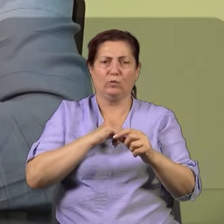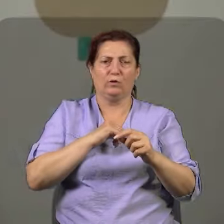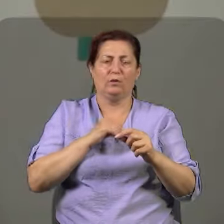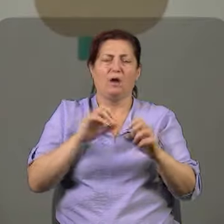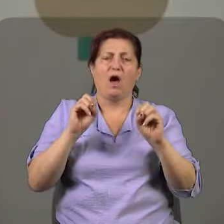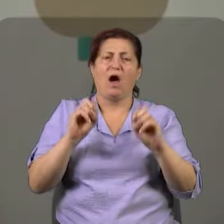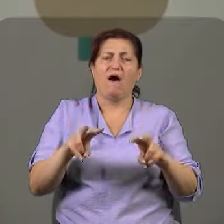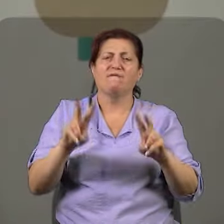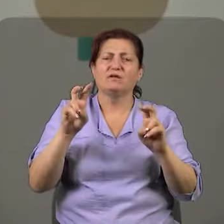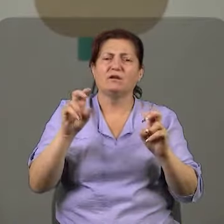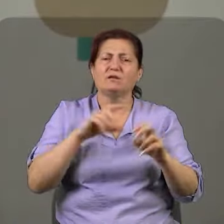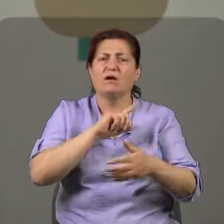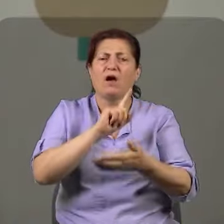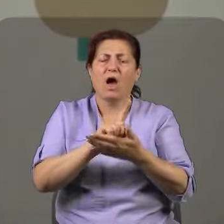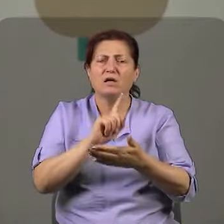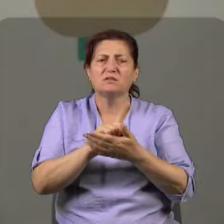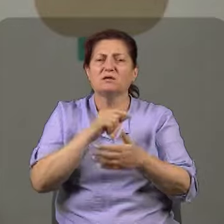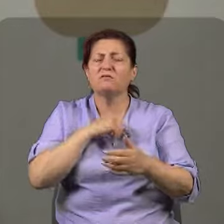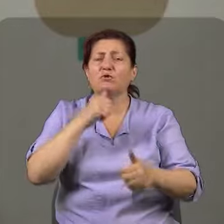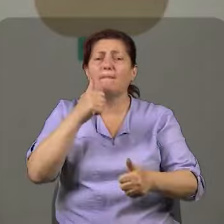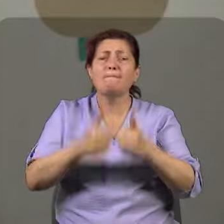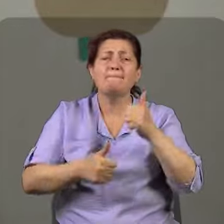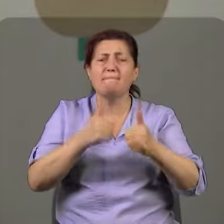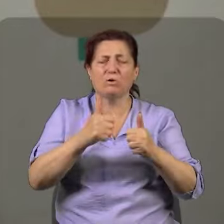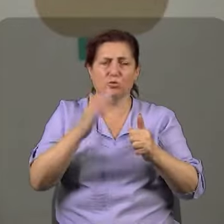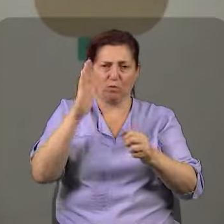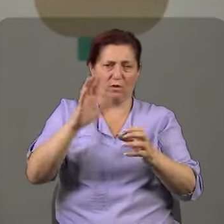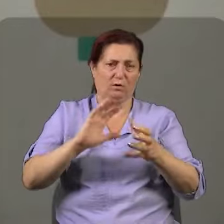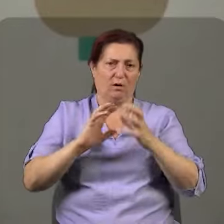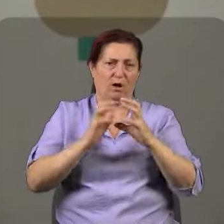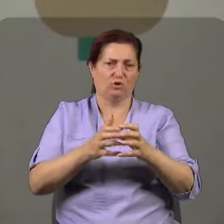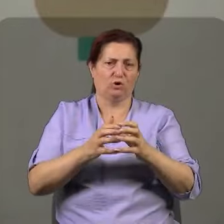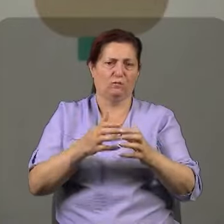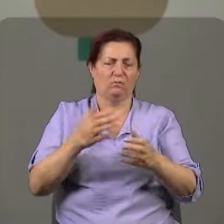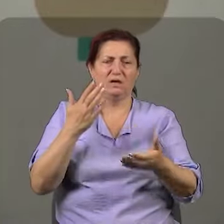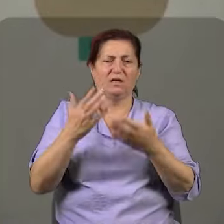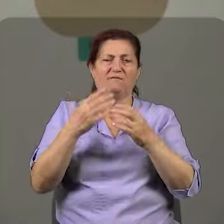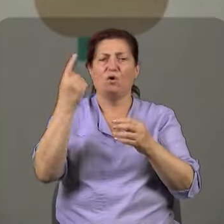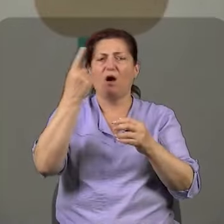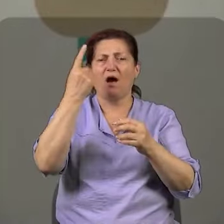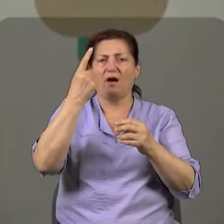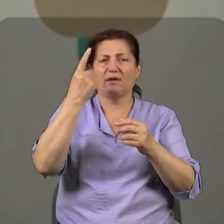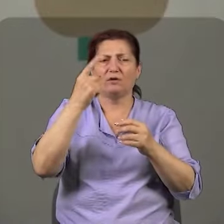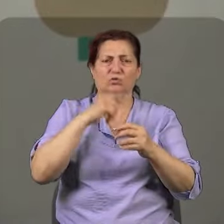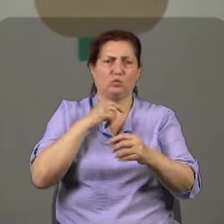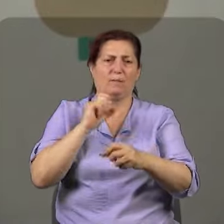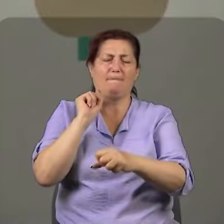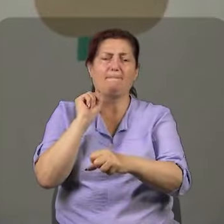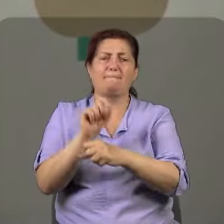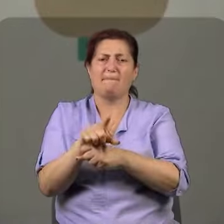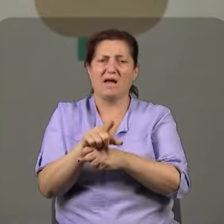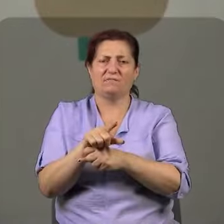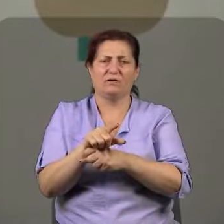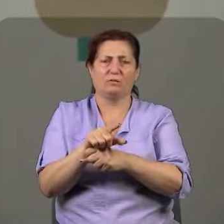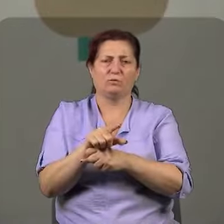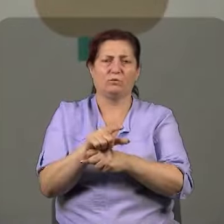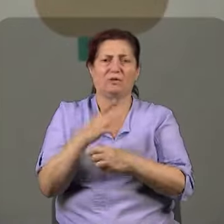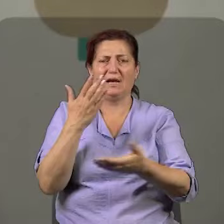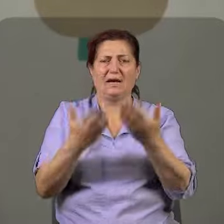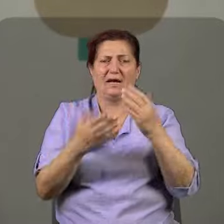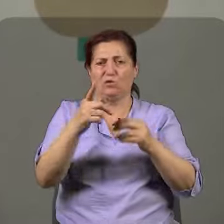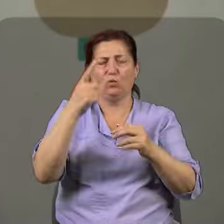անվտանգային հարցերում կարողանա բարձրացնի, մրցունակ լինի աշխարհում։ Երբ որ այսինքն առաջին ֆունկցիան կարևոր դա պատվիրատուն է, եթե դու